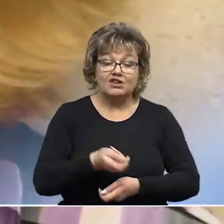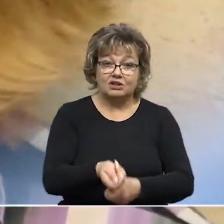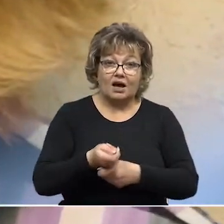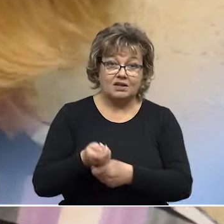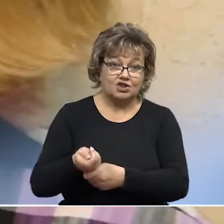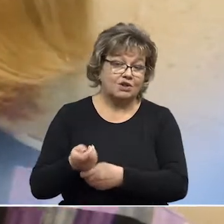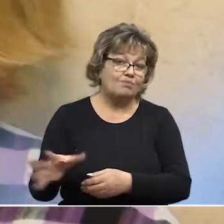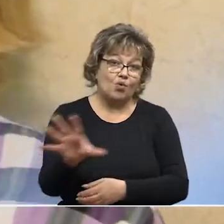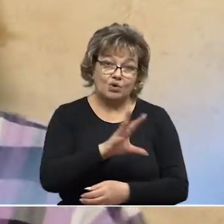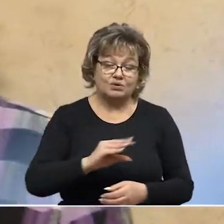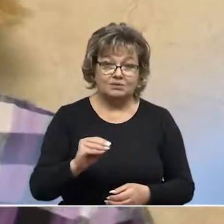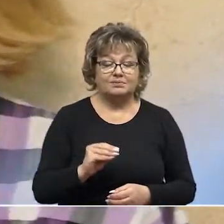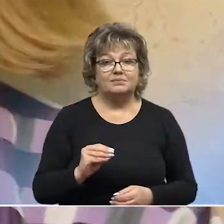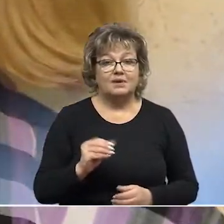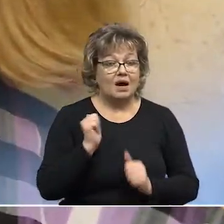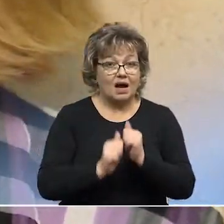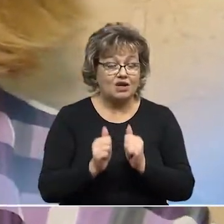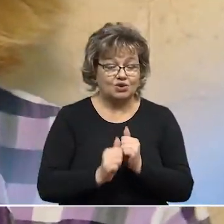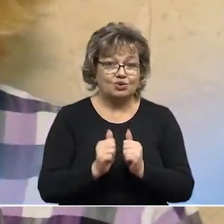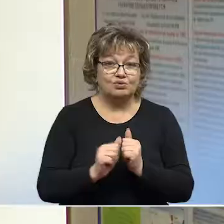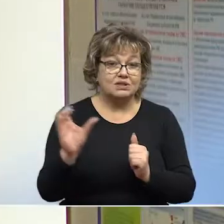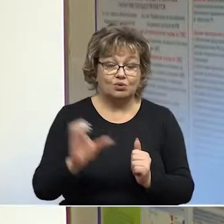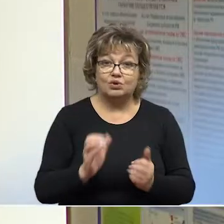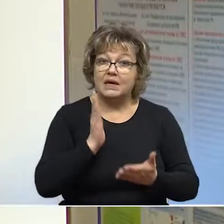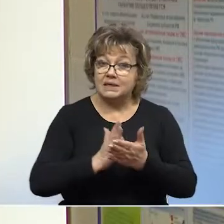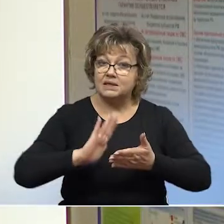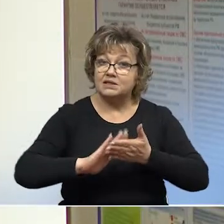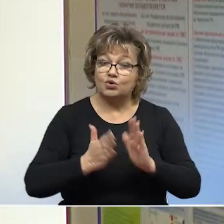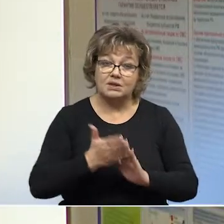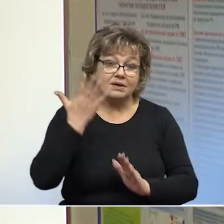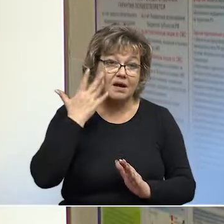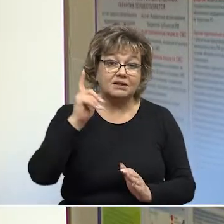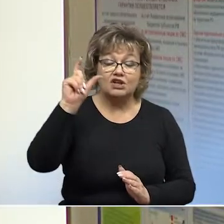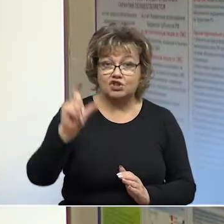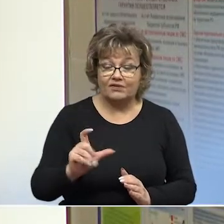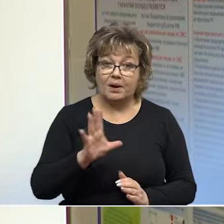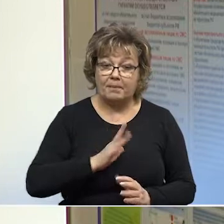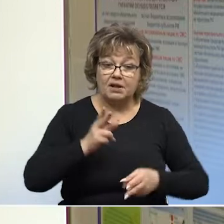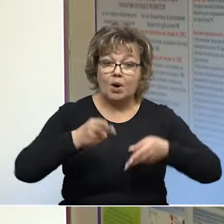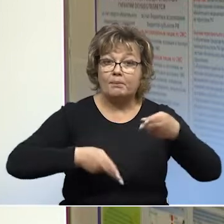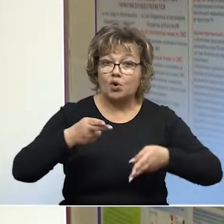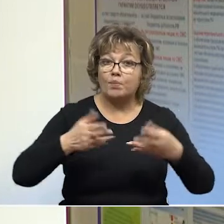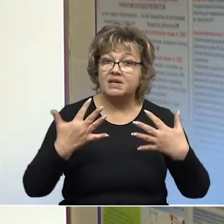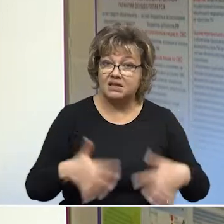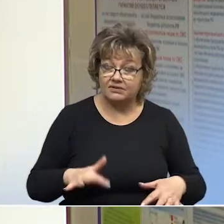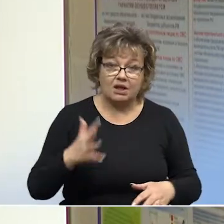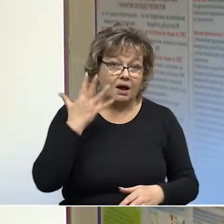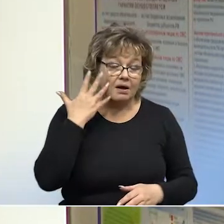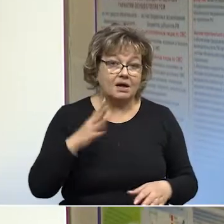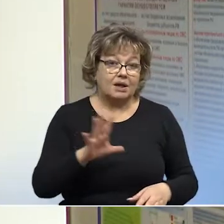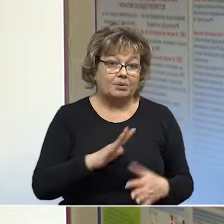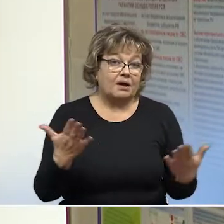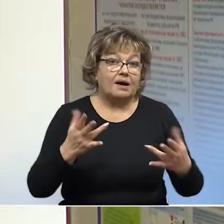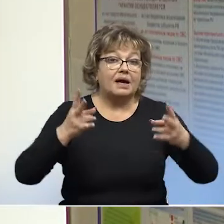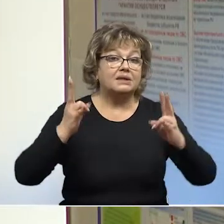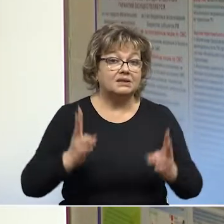Санитарочки везде ходят, моют каждую секундочку. Есть ситуации, когда человек был прооперирован, когда была